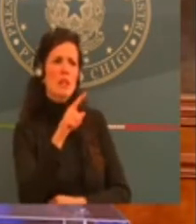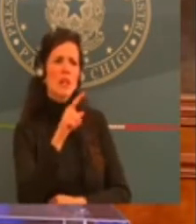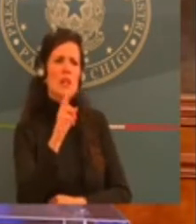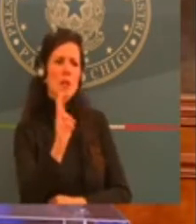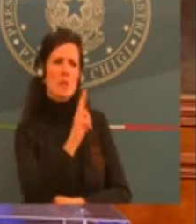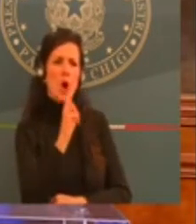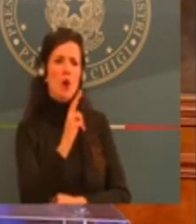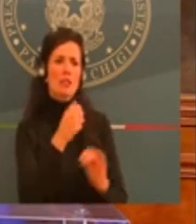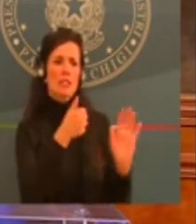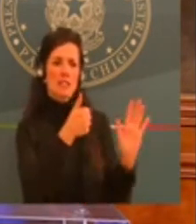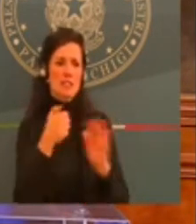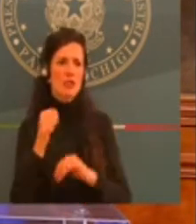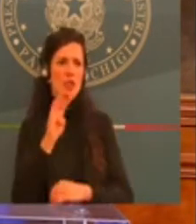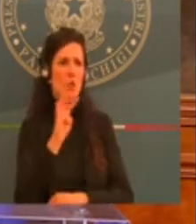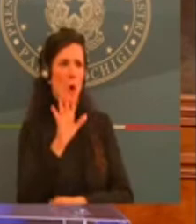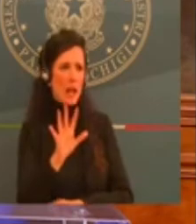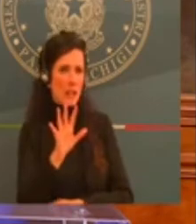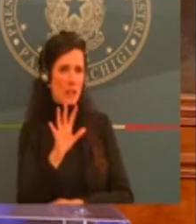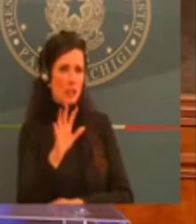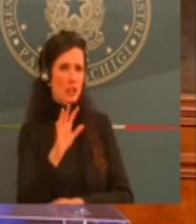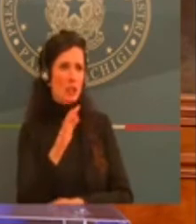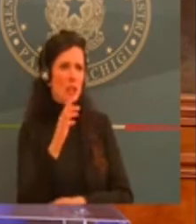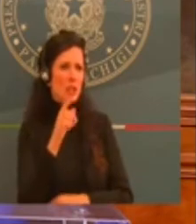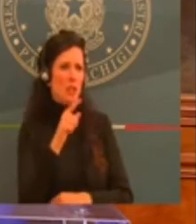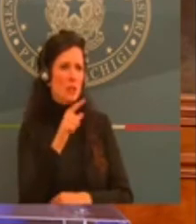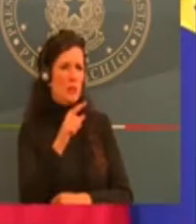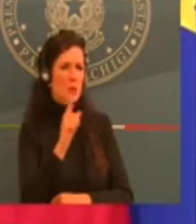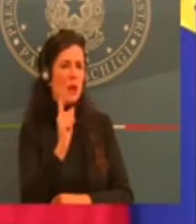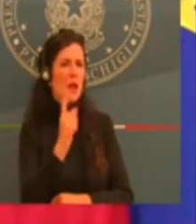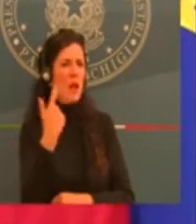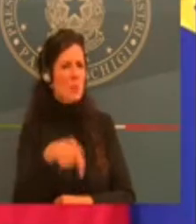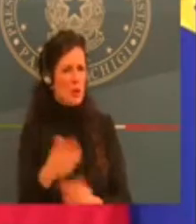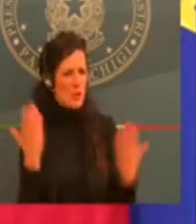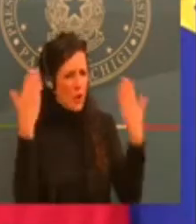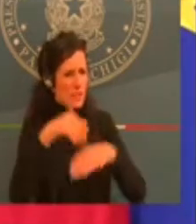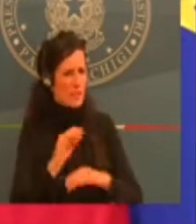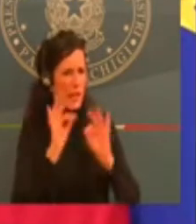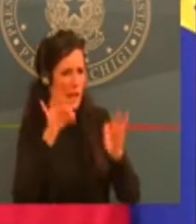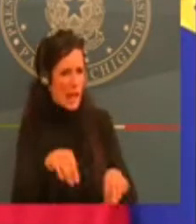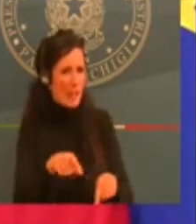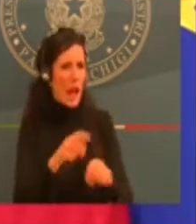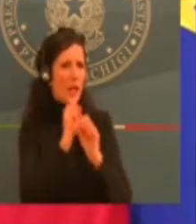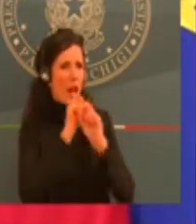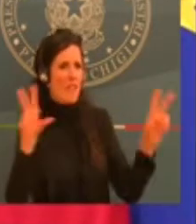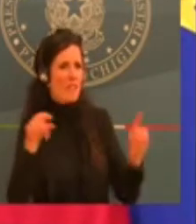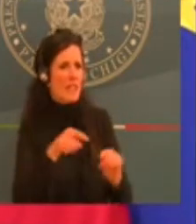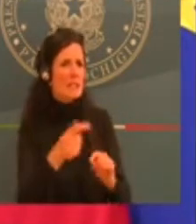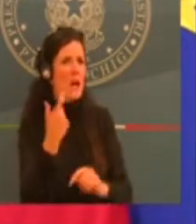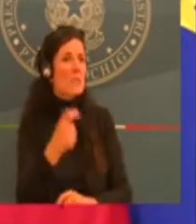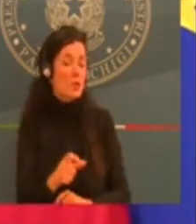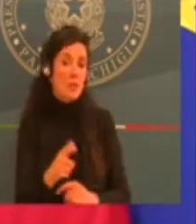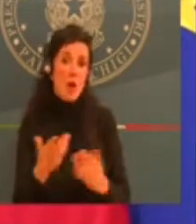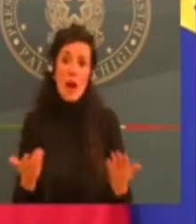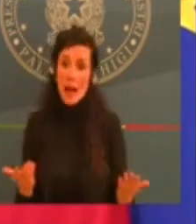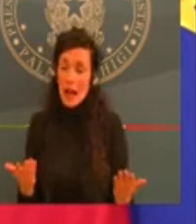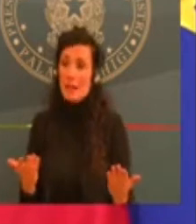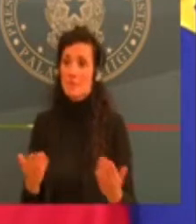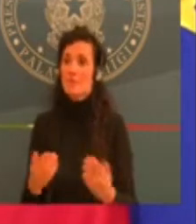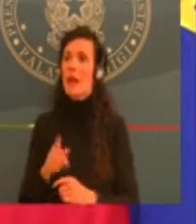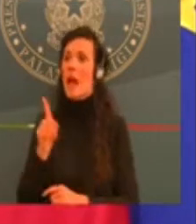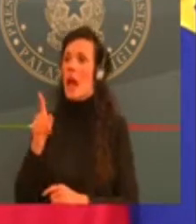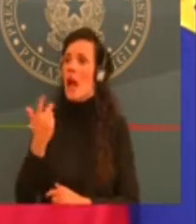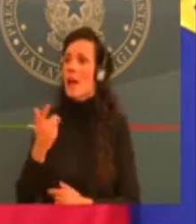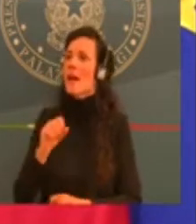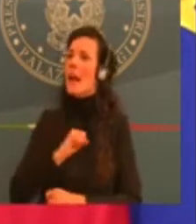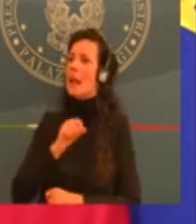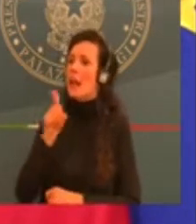Mi fa piacere che lei la fa così facile, quindi fosse stato per lei, li disponeva già da tempo, però le ho detto, guardi, il Parlamento in queste